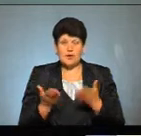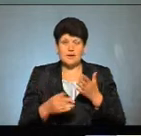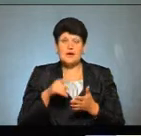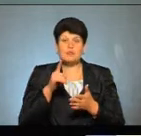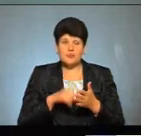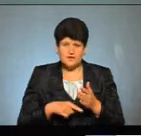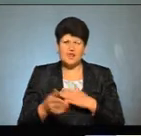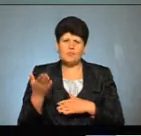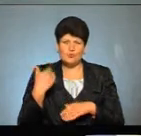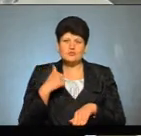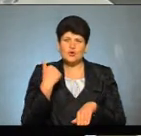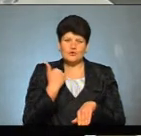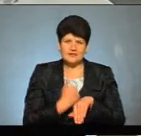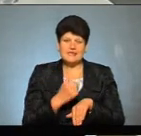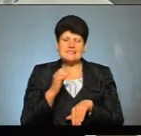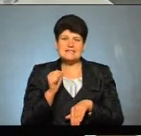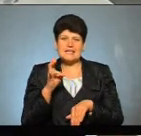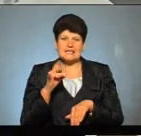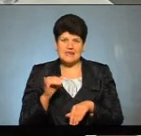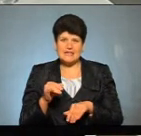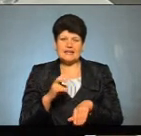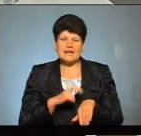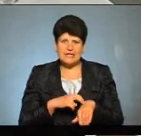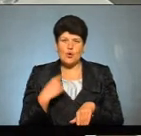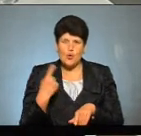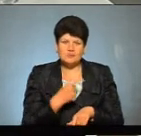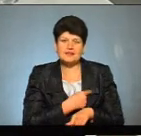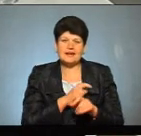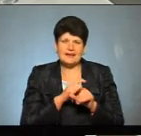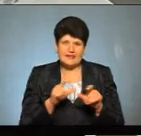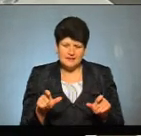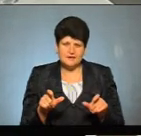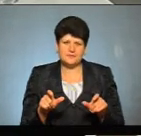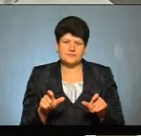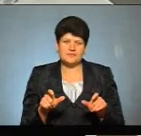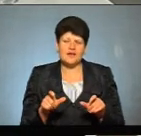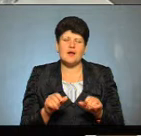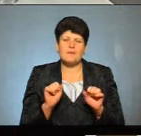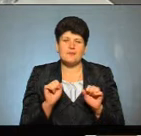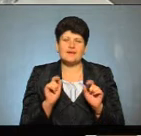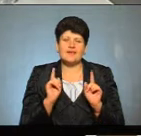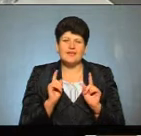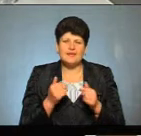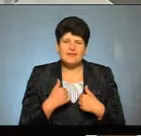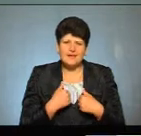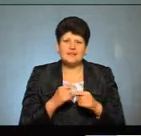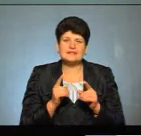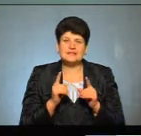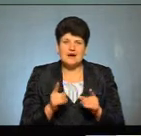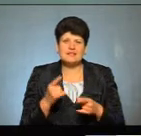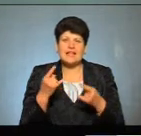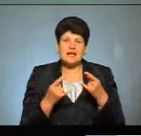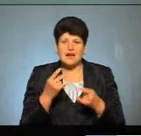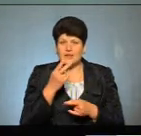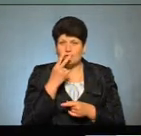бувший головний державний санітарний лікар області і міста, і лікар-епідеміолог, я навіть на екрані